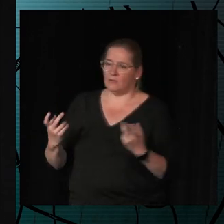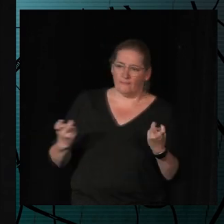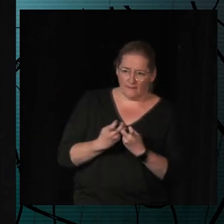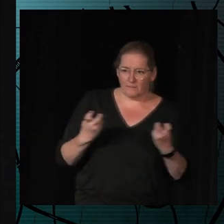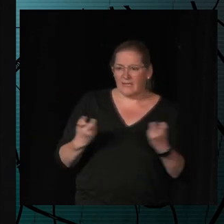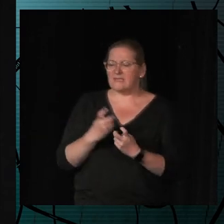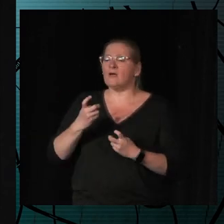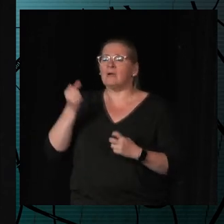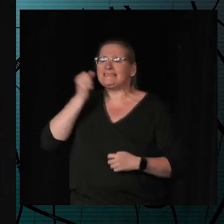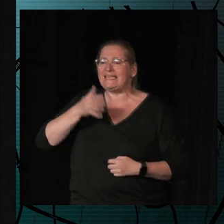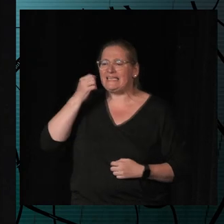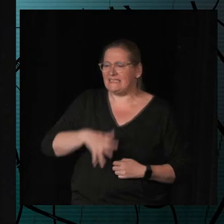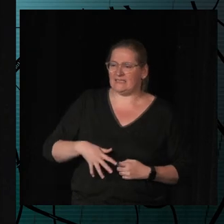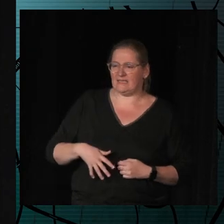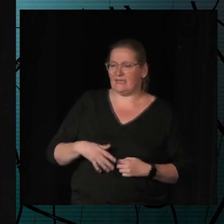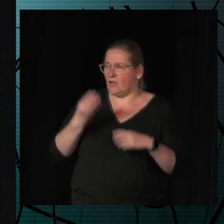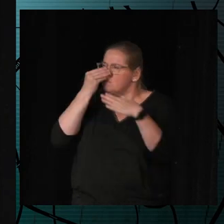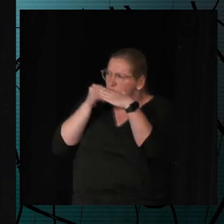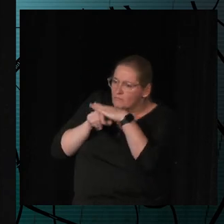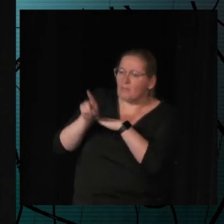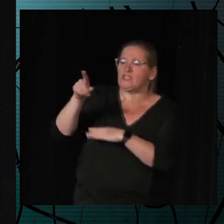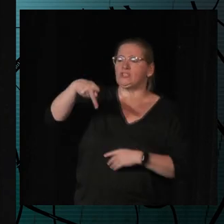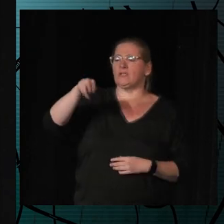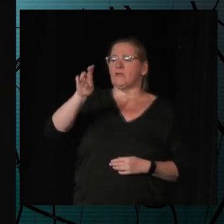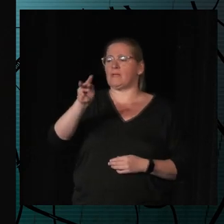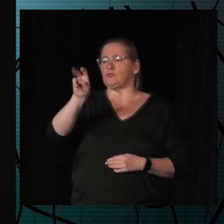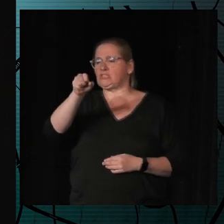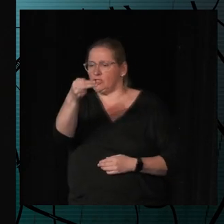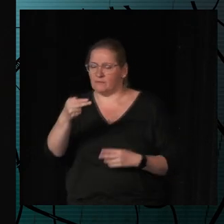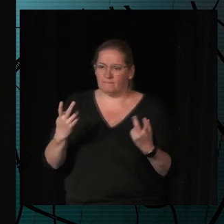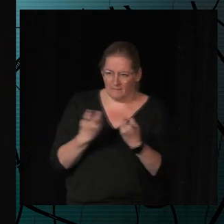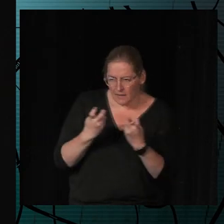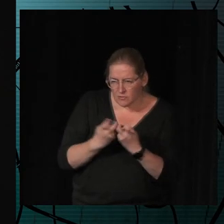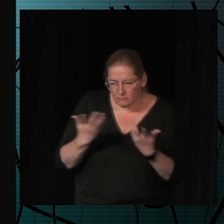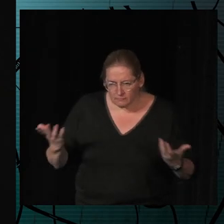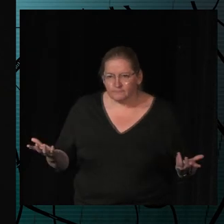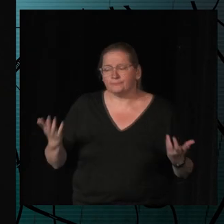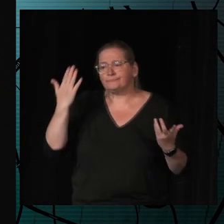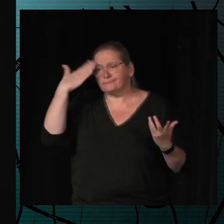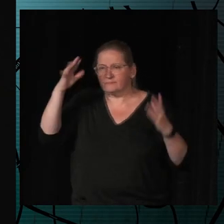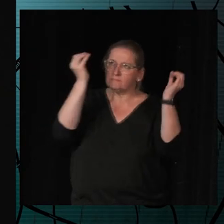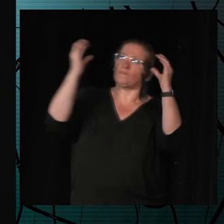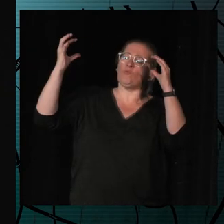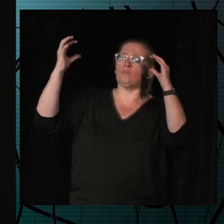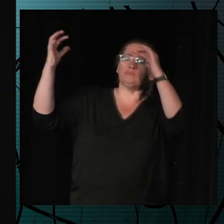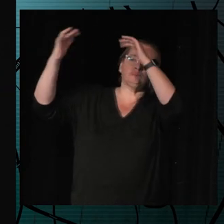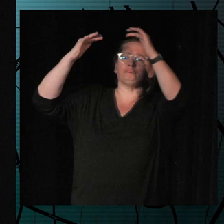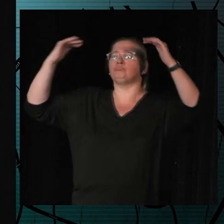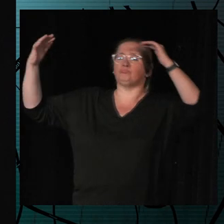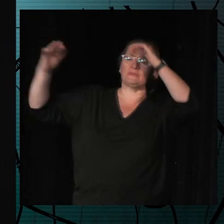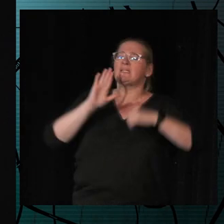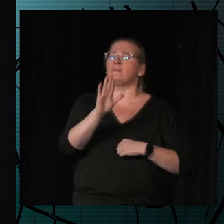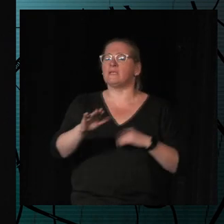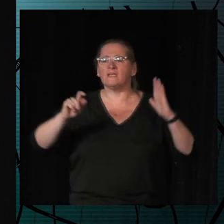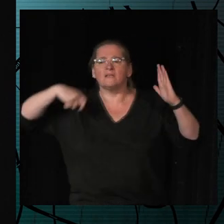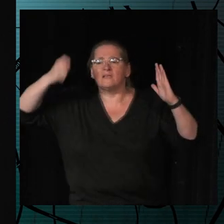Premonition SRY par exemple qui convoque évidemment qui convoque bah toute l'imagerie qu'on connaît bien de David Lynch